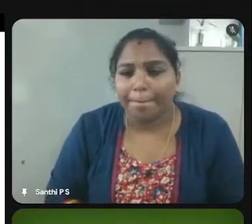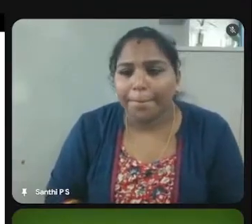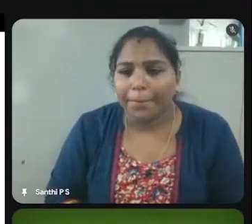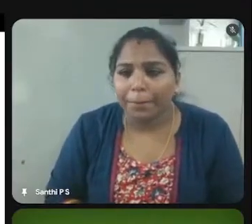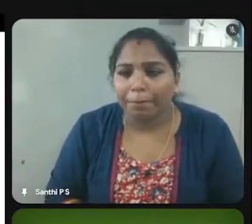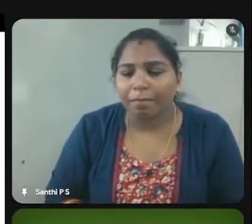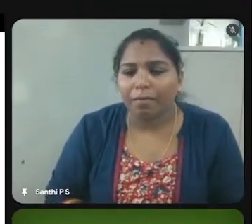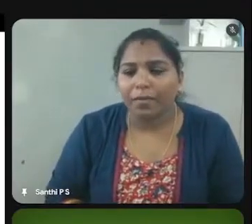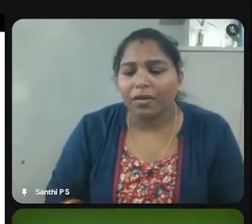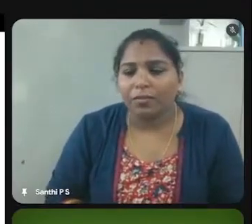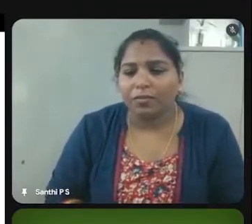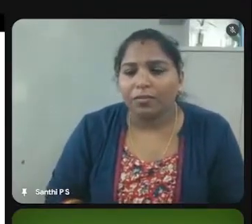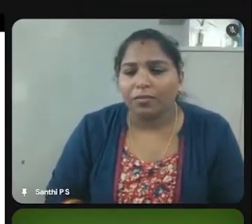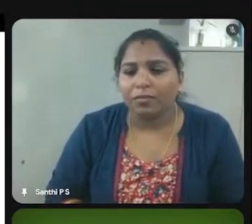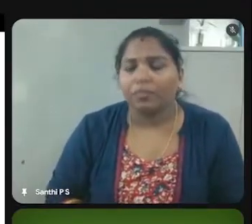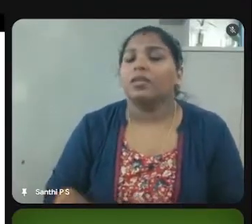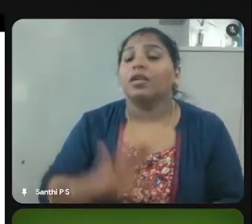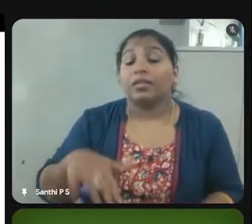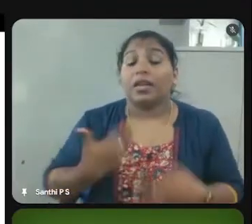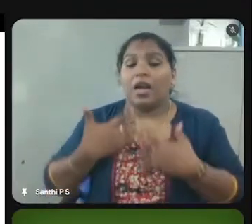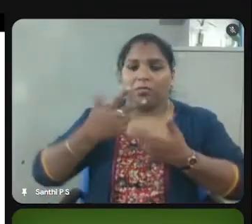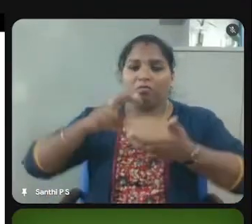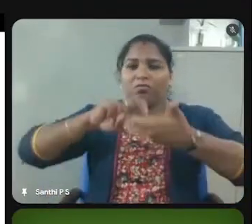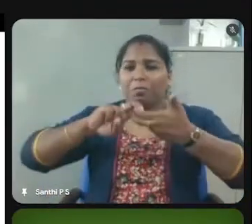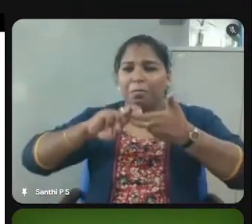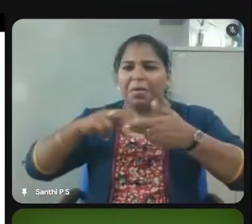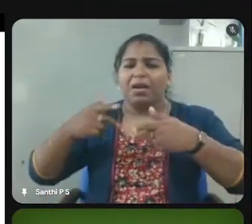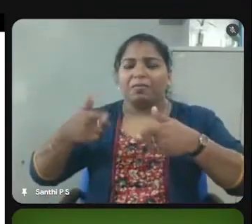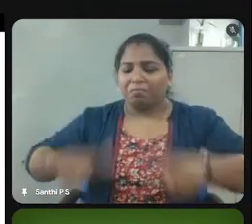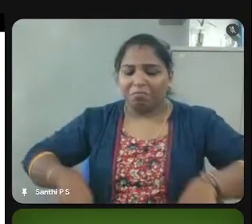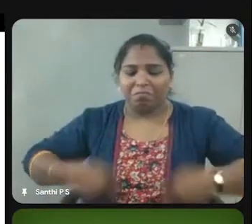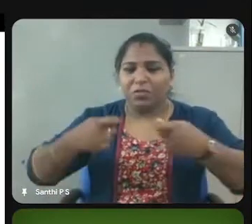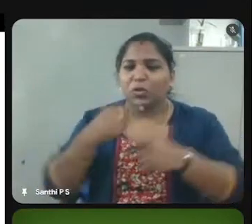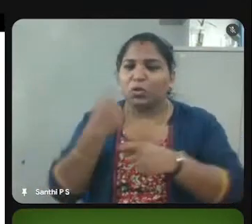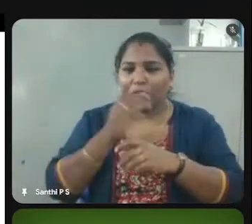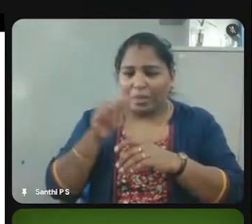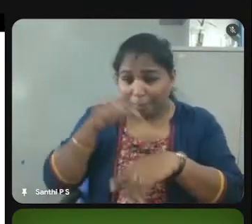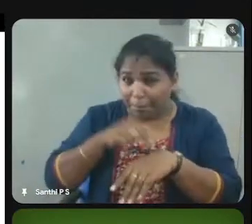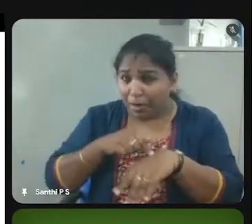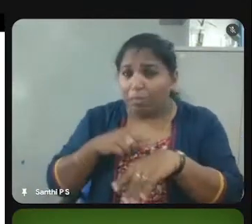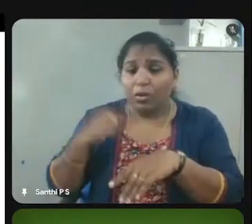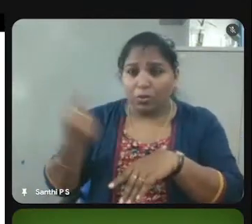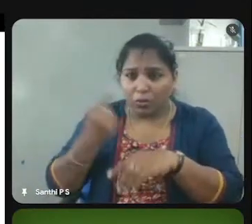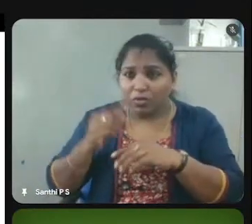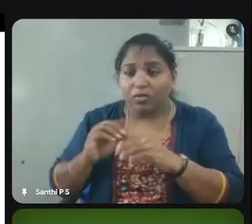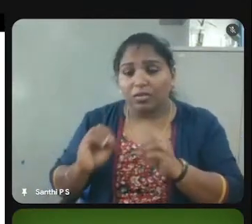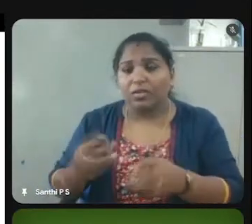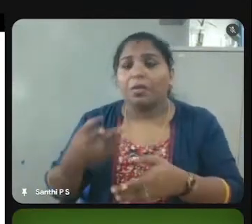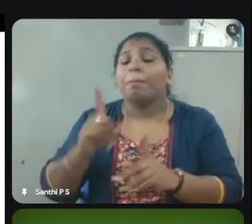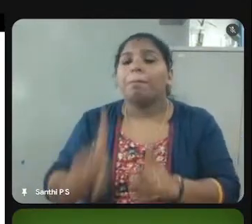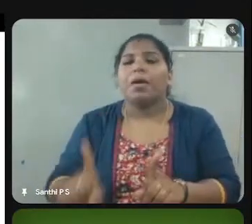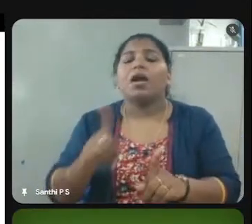ഈ ഇന്നർ ഡ്രസ് ഇതുവരെ യൂസ് ചെയ്തിട്ടില്ല അവള്. ഇപ്പൊ ഈ ടൈമിലാണ് അത് യൂസ് ചെയ്യാൻ തുടങ്ങിയിട്ടുള്ളത്. അപ്പൊ തനിയെ ഇടാറില്ല, ഞാൻ